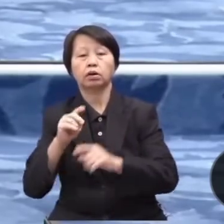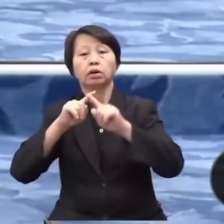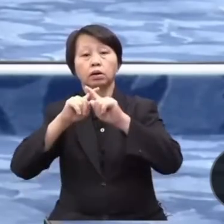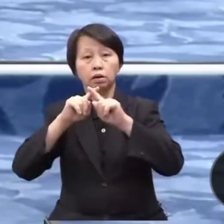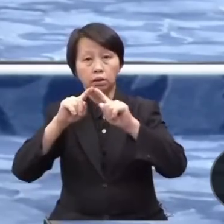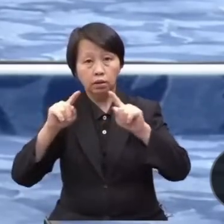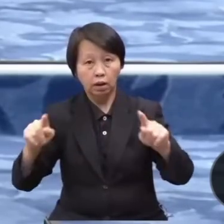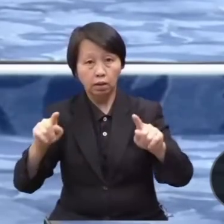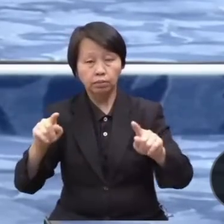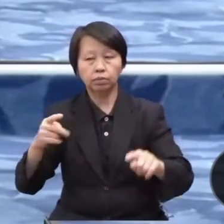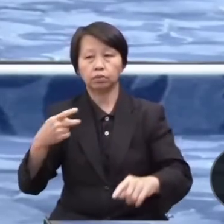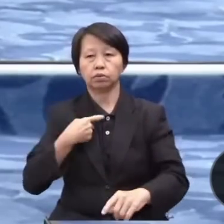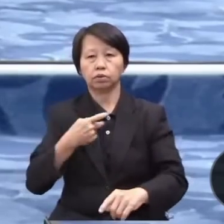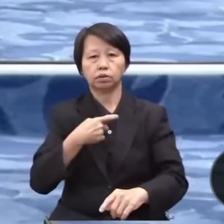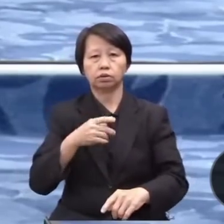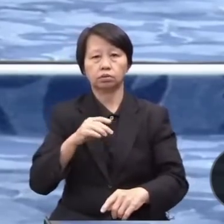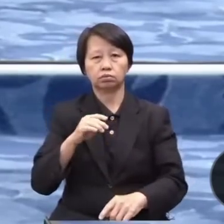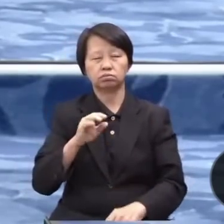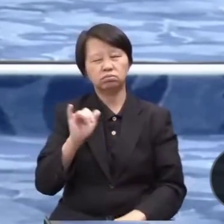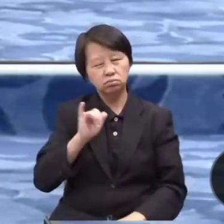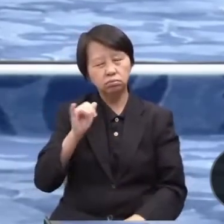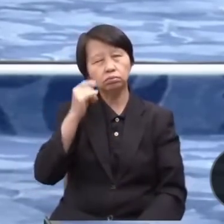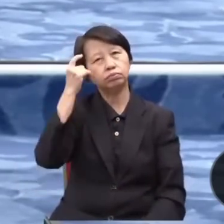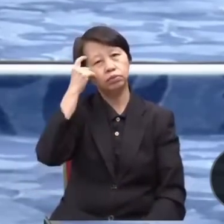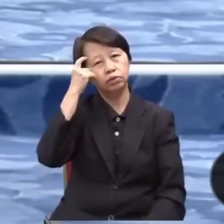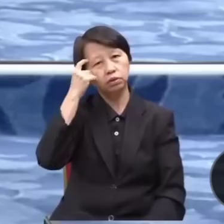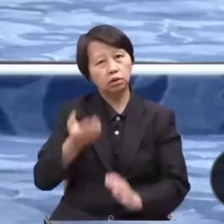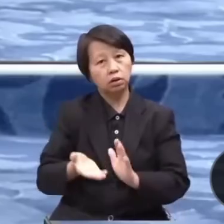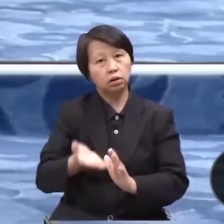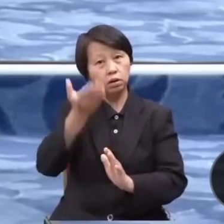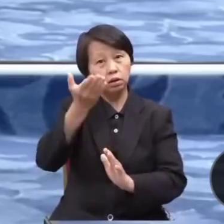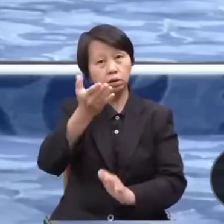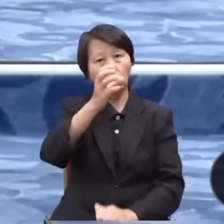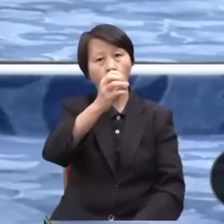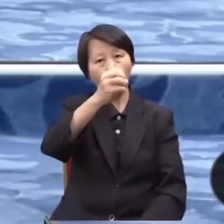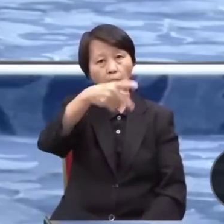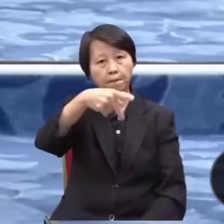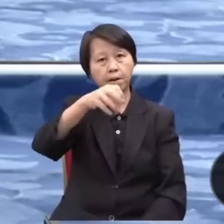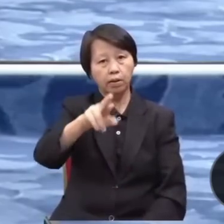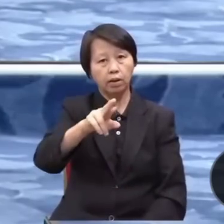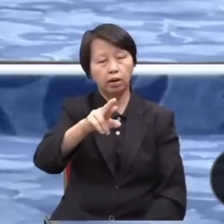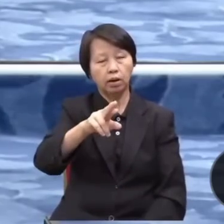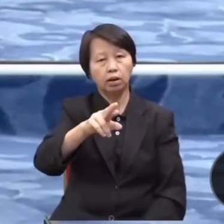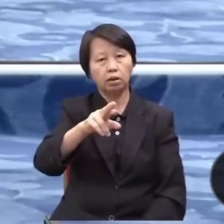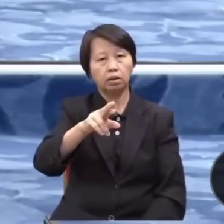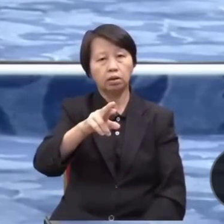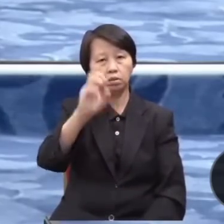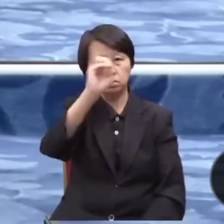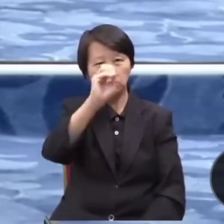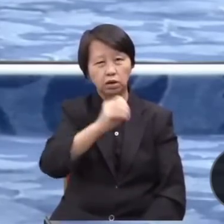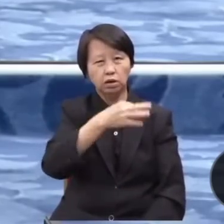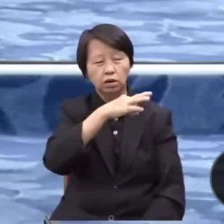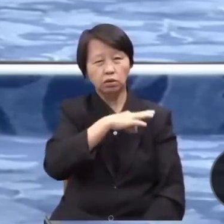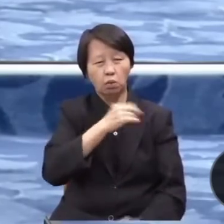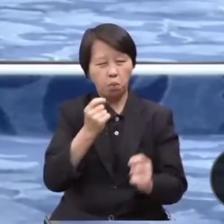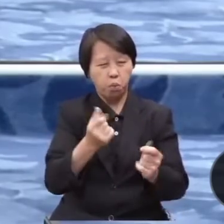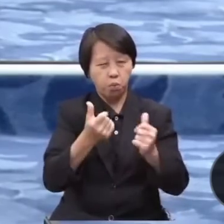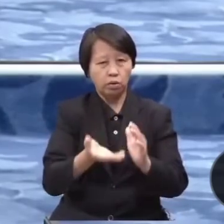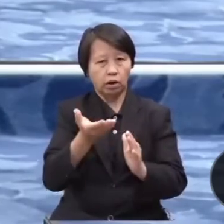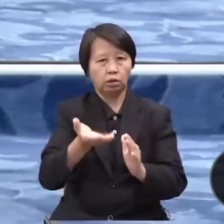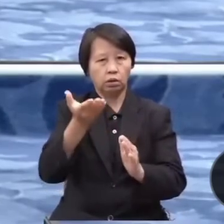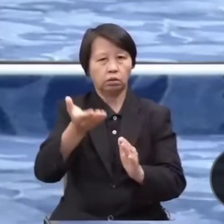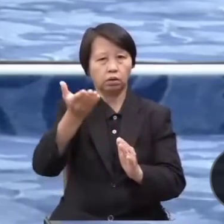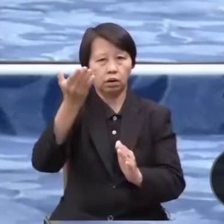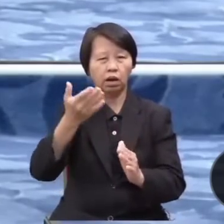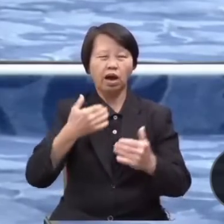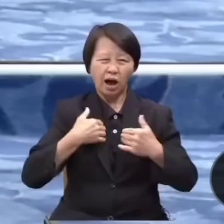Tetapi kita juga fikir kenaikan OPR ataupun kadar faedah yang terlalu pantas